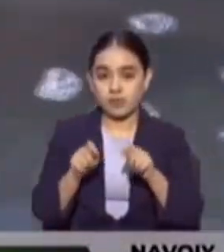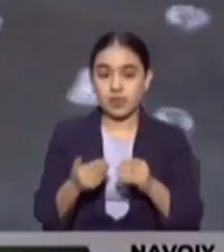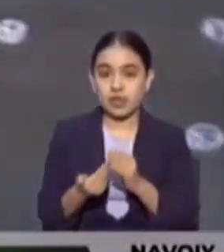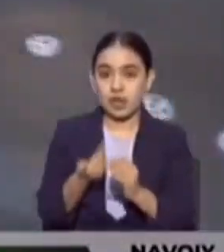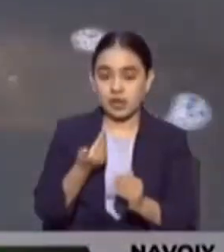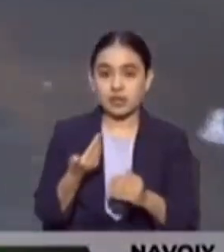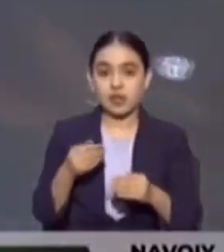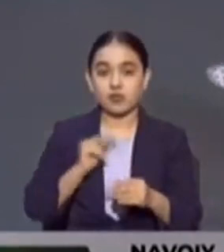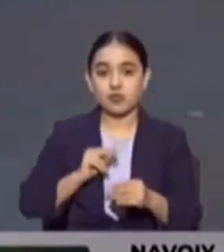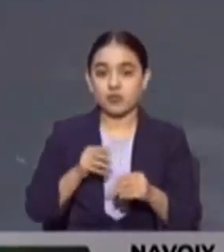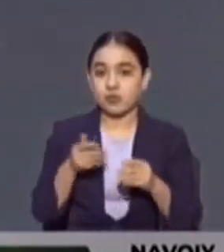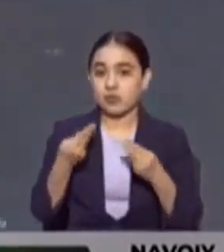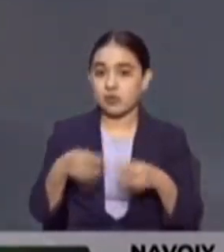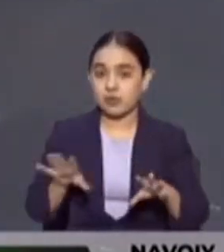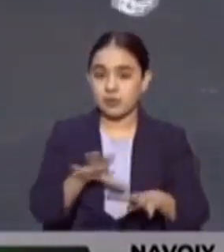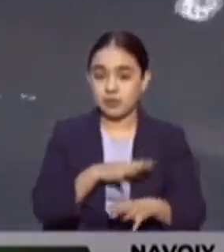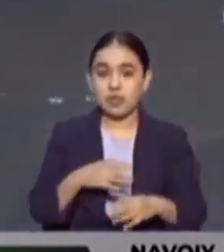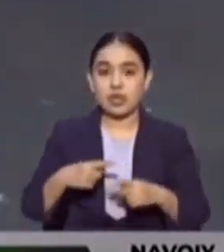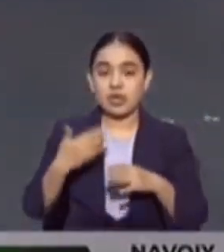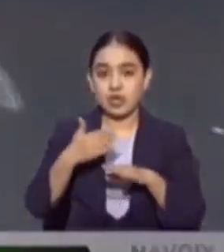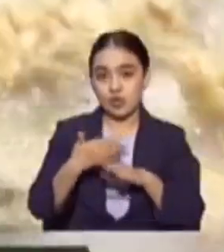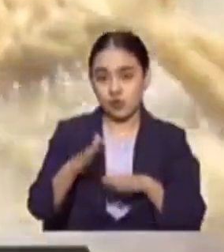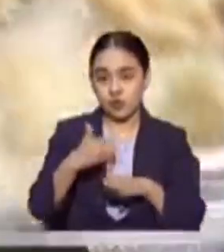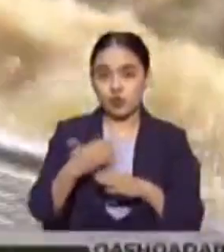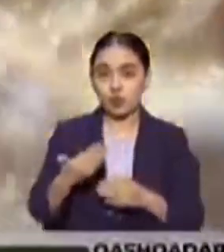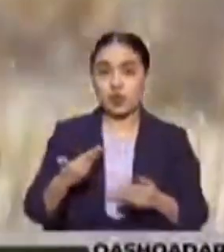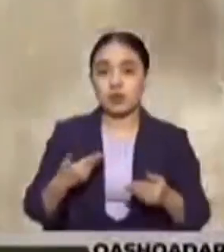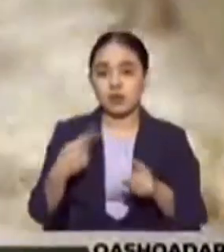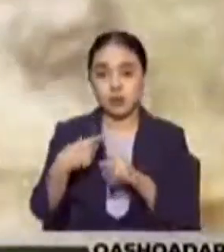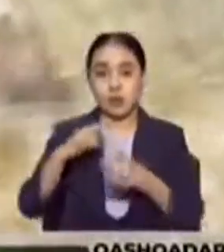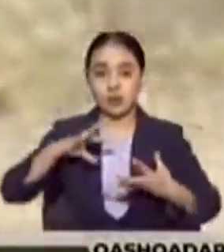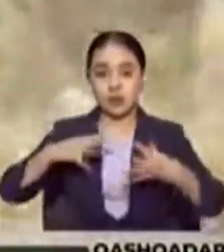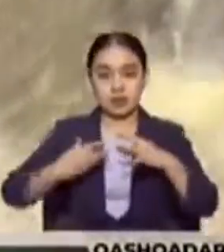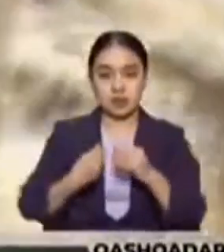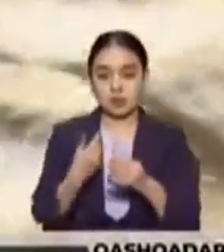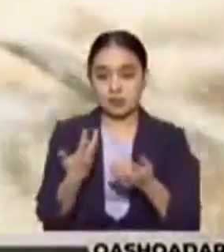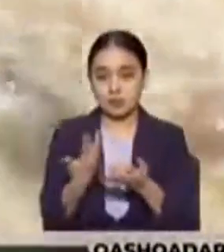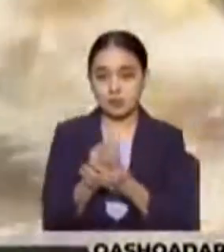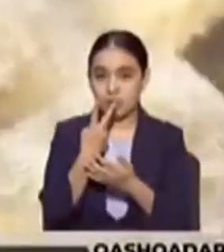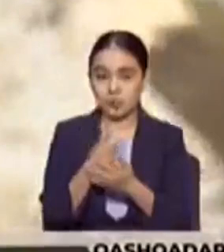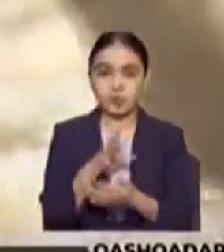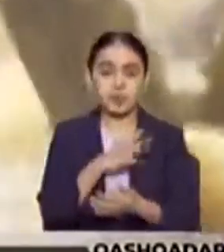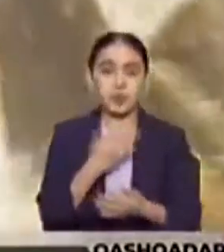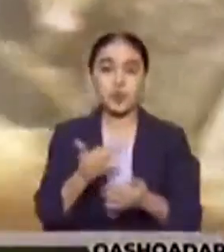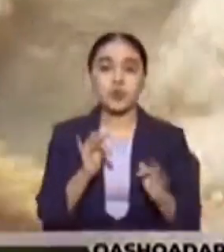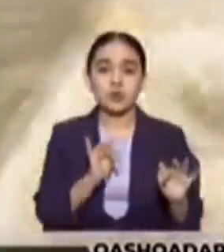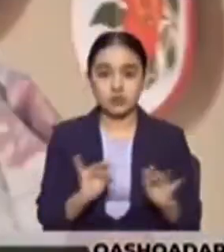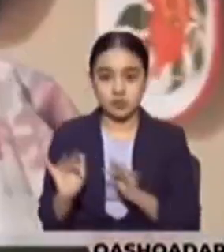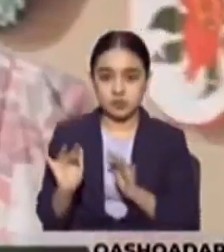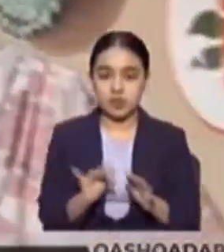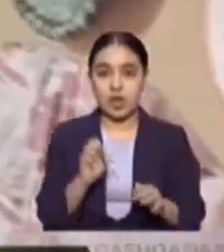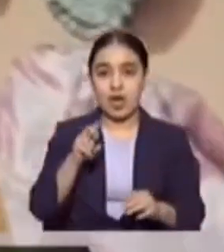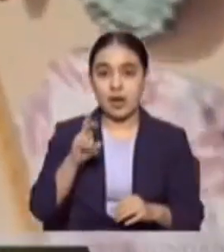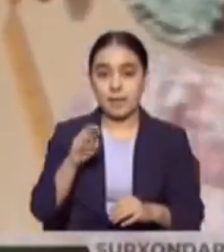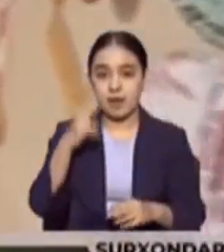Avvaliga ishi biroz yurishmagan bo'lsa-da, keyinchalik uning harakatlarida ijobiy natijalar ko'zga tashlana boshladi. Bu jarayon esa